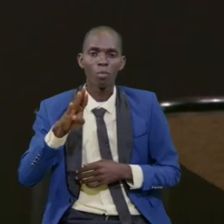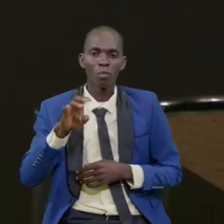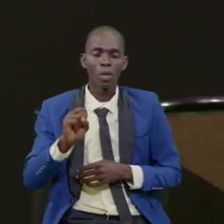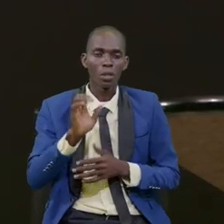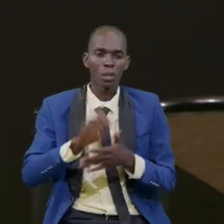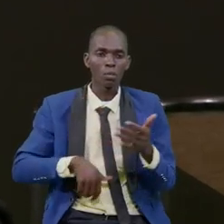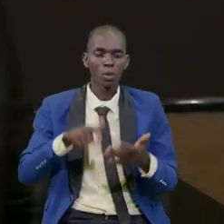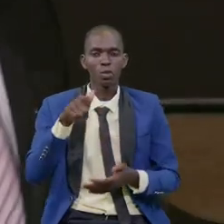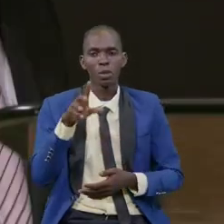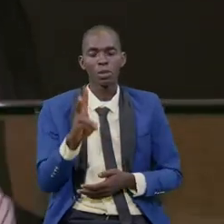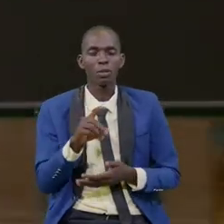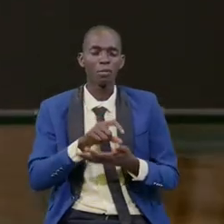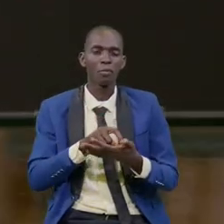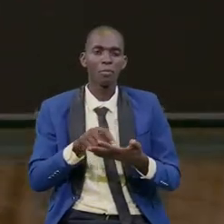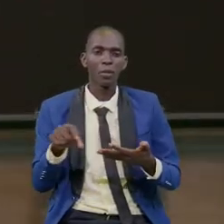chapitre 26,